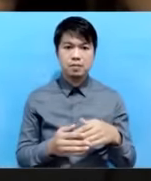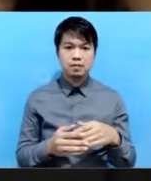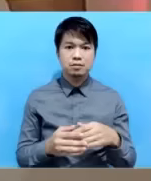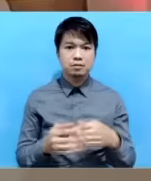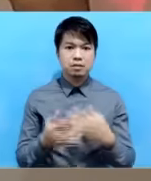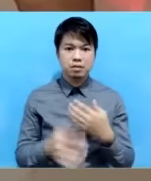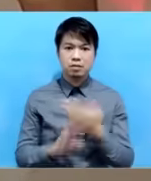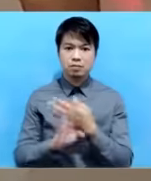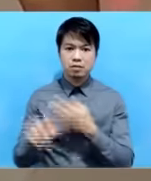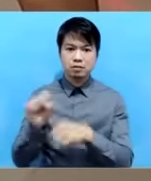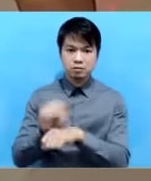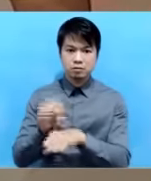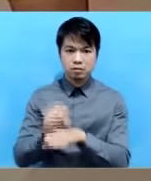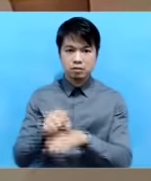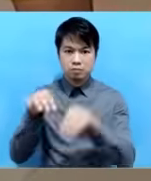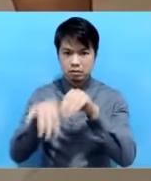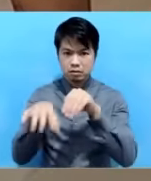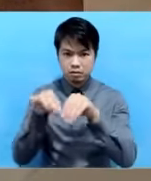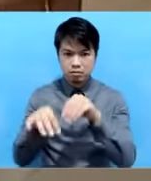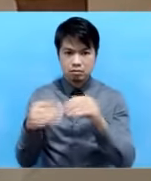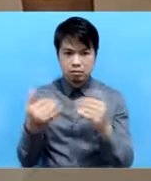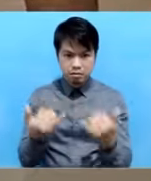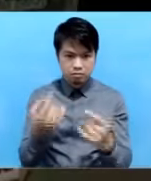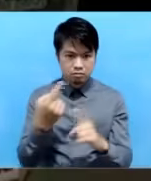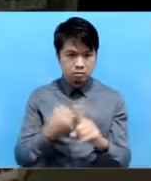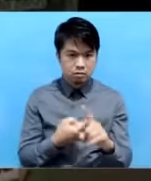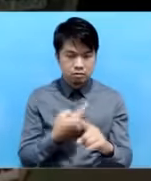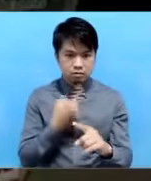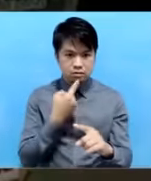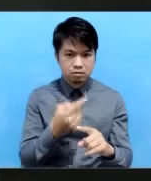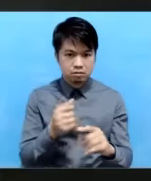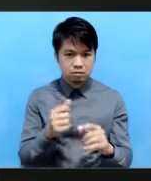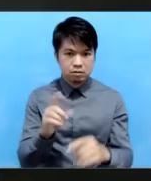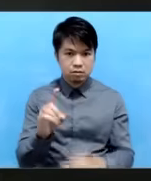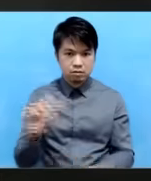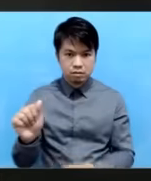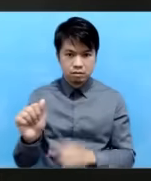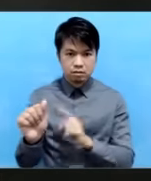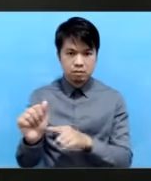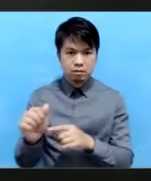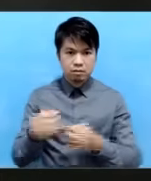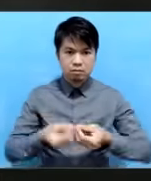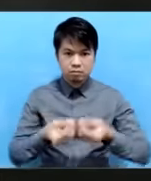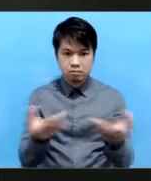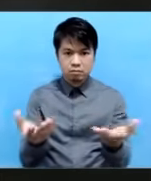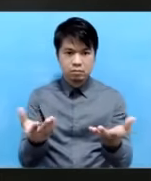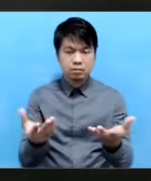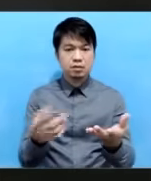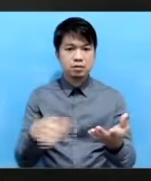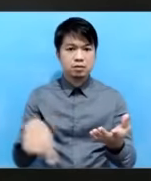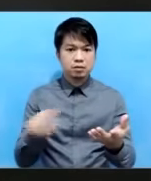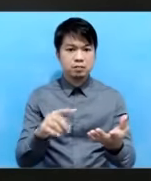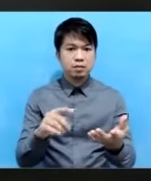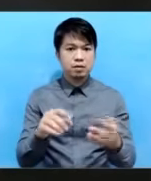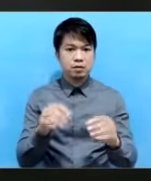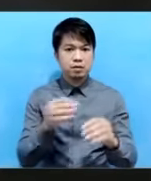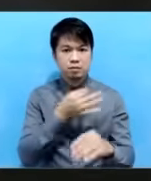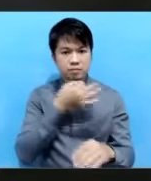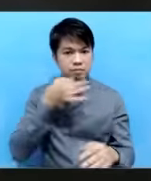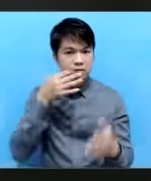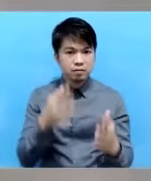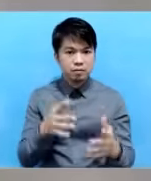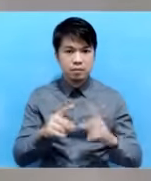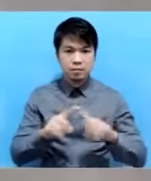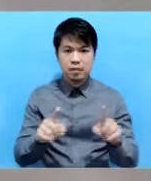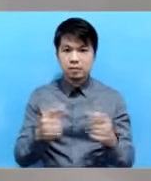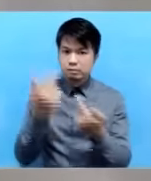ngayong buwan. Ayon sa Municipal Agriculture ng Paracale, maipapamahaging binhi sa mga magsasaka. Pero aminado silang